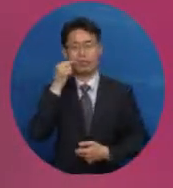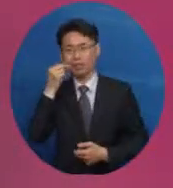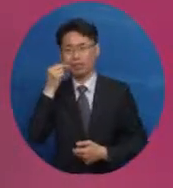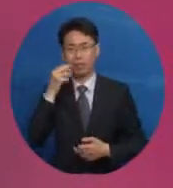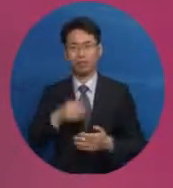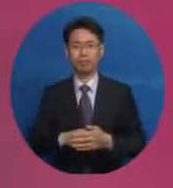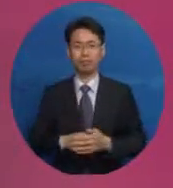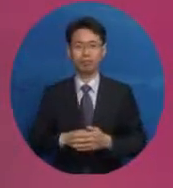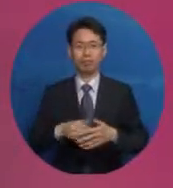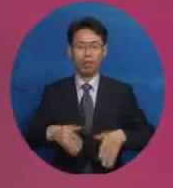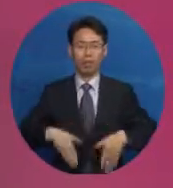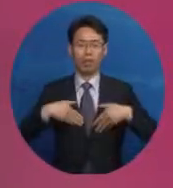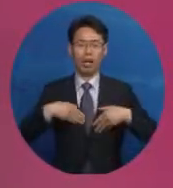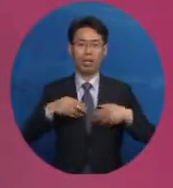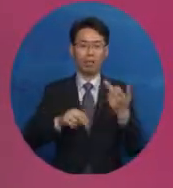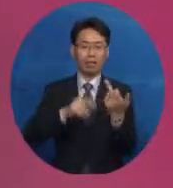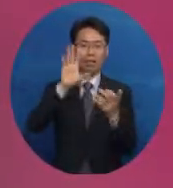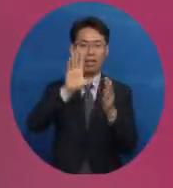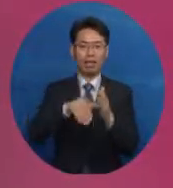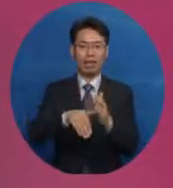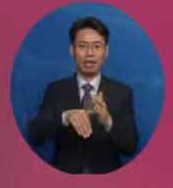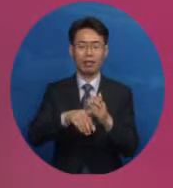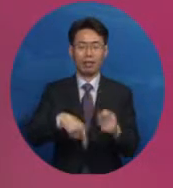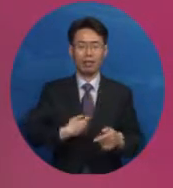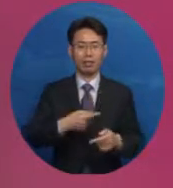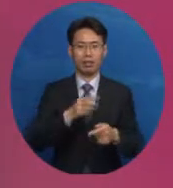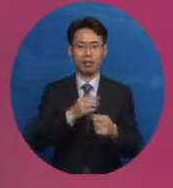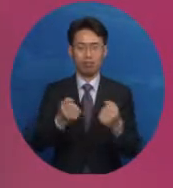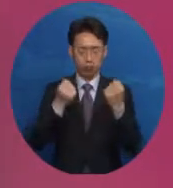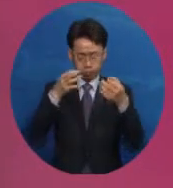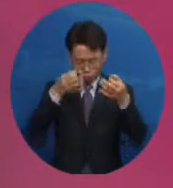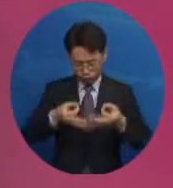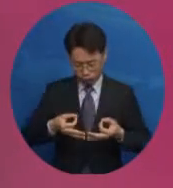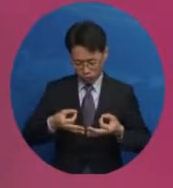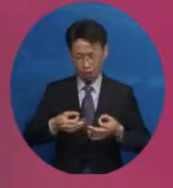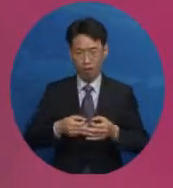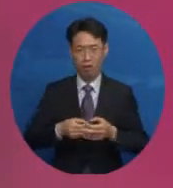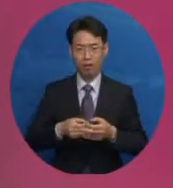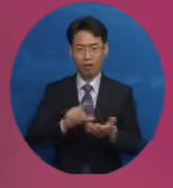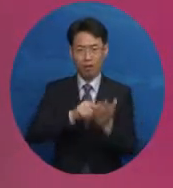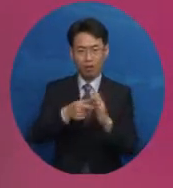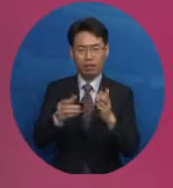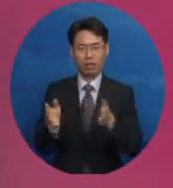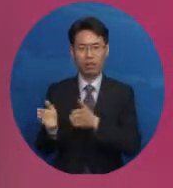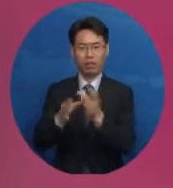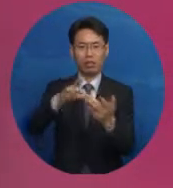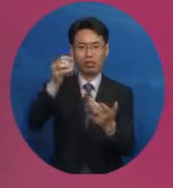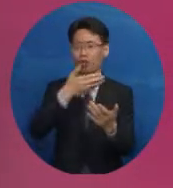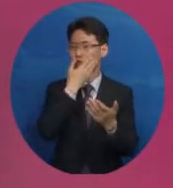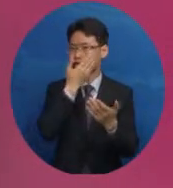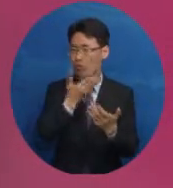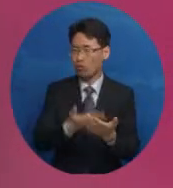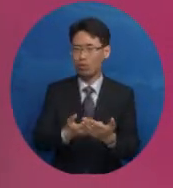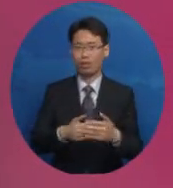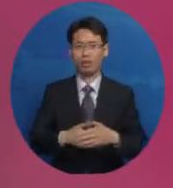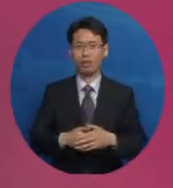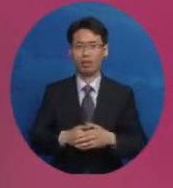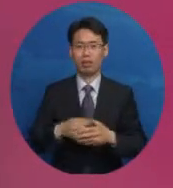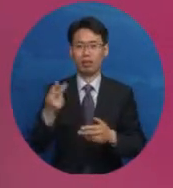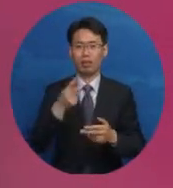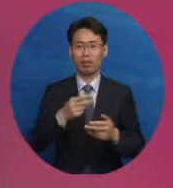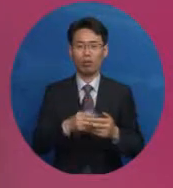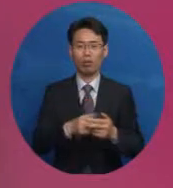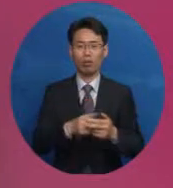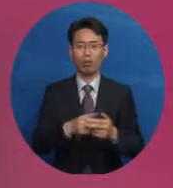등산이 인기인데요. 봄철 산행을 할 때는 자신의 체력을 잘 판단해 알맞은 코스를 고르는 것이 중요합니다.